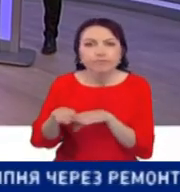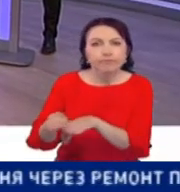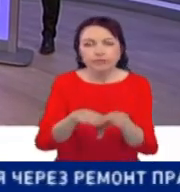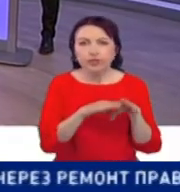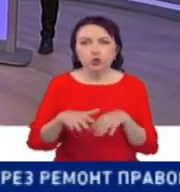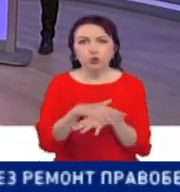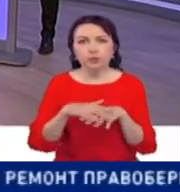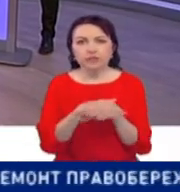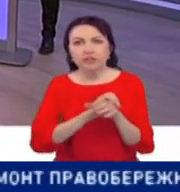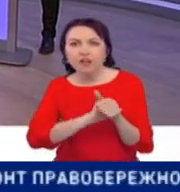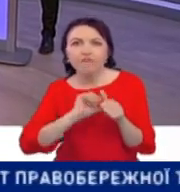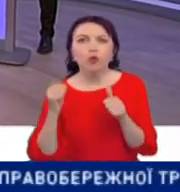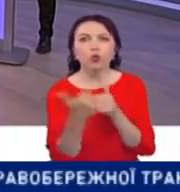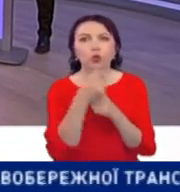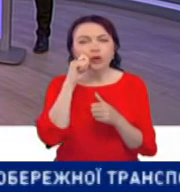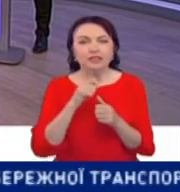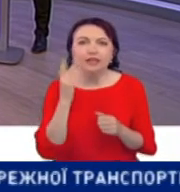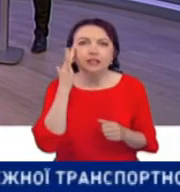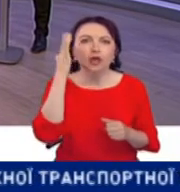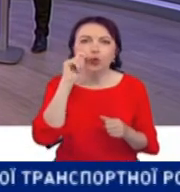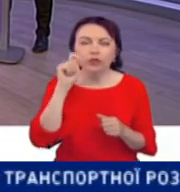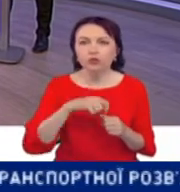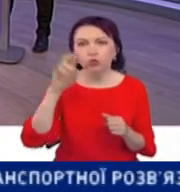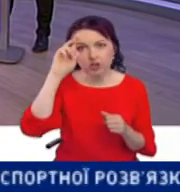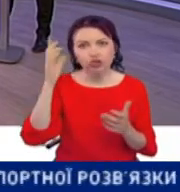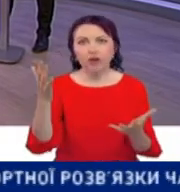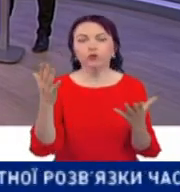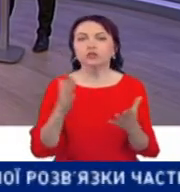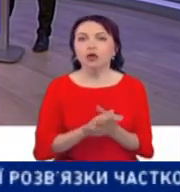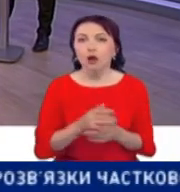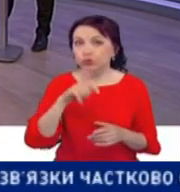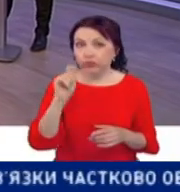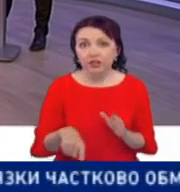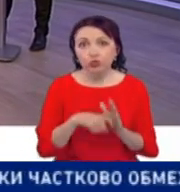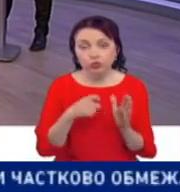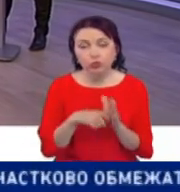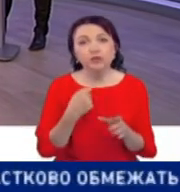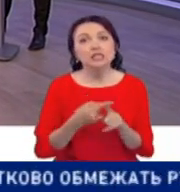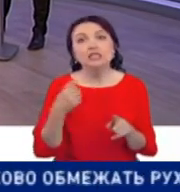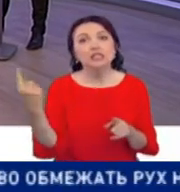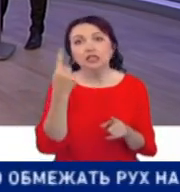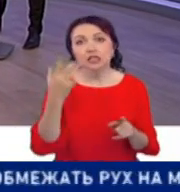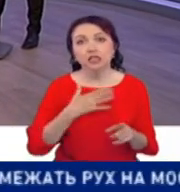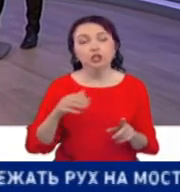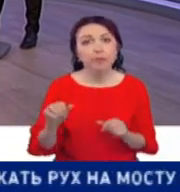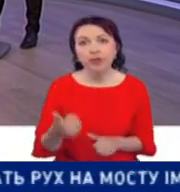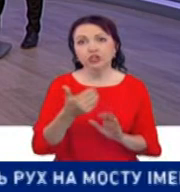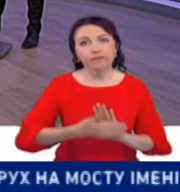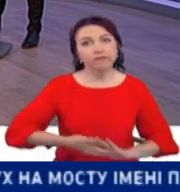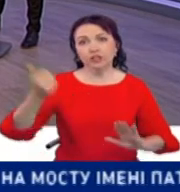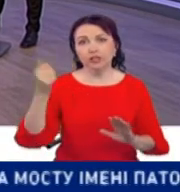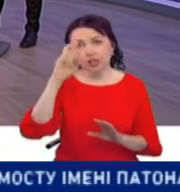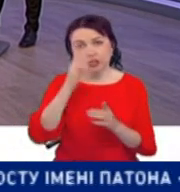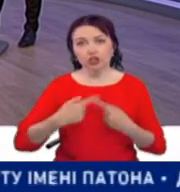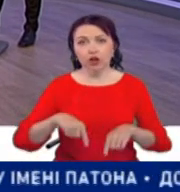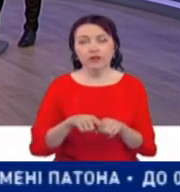суспільство навколо української ідеї та української державності нарешті. Угу. Тому що війна на Донбасі – це єдиний наш перший такий виклик для держави.